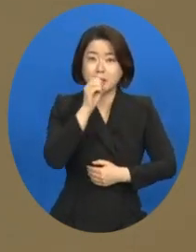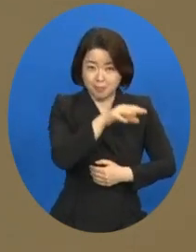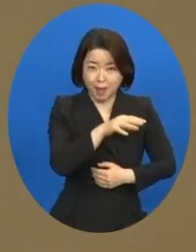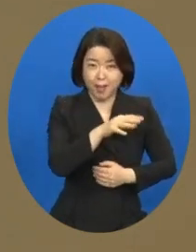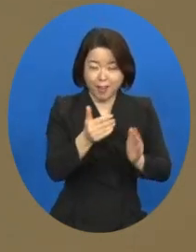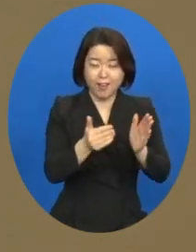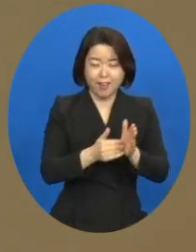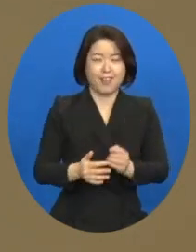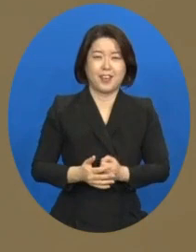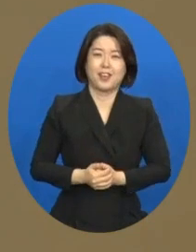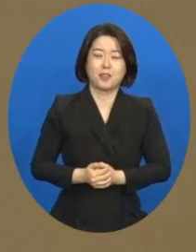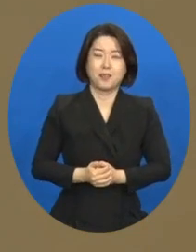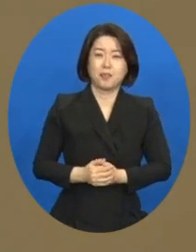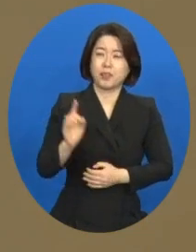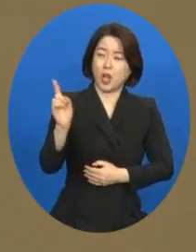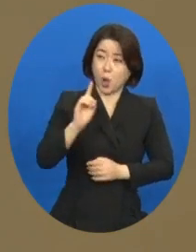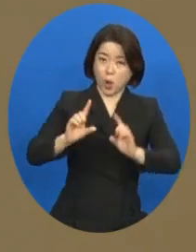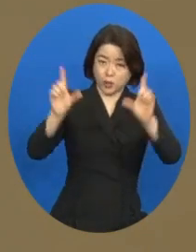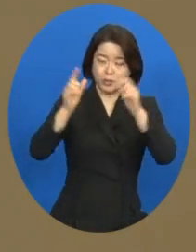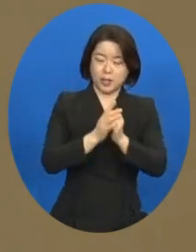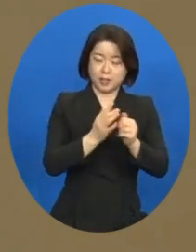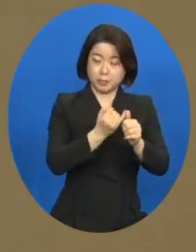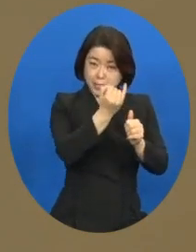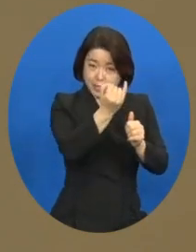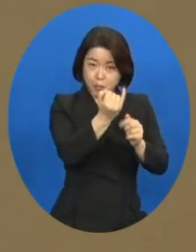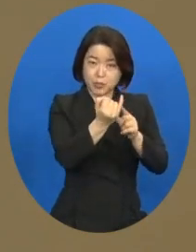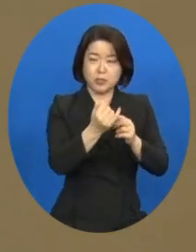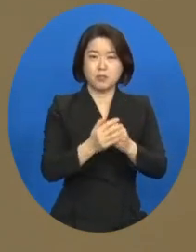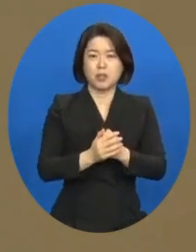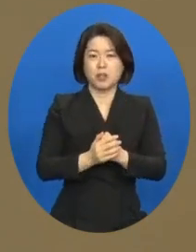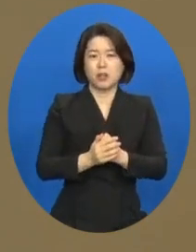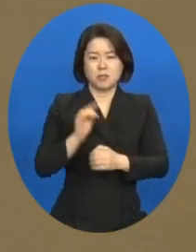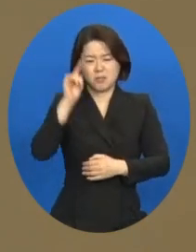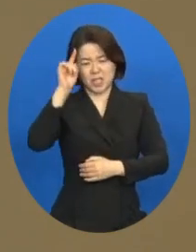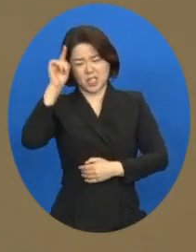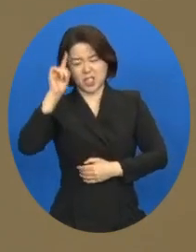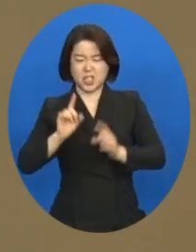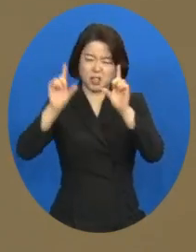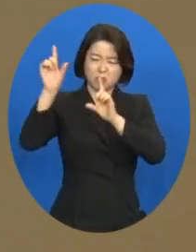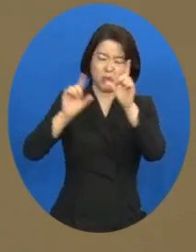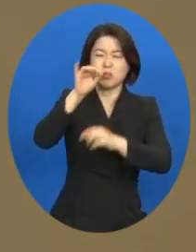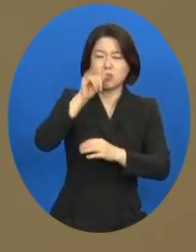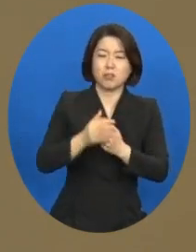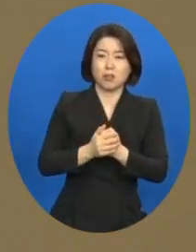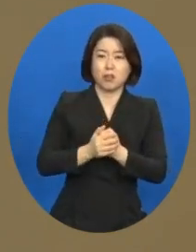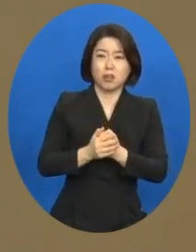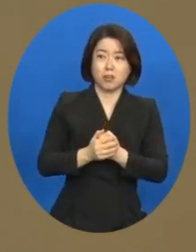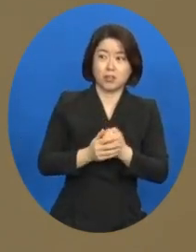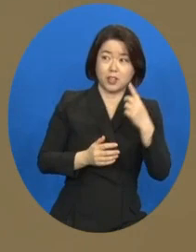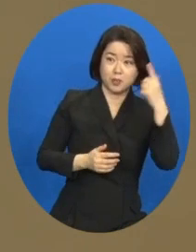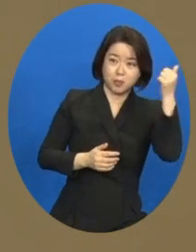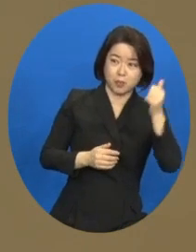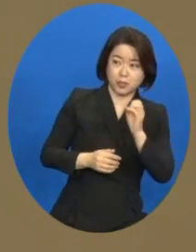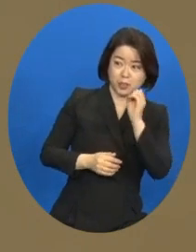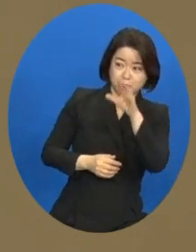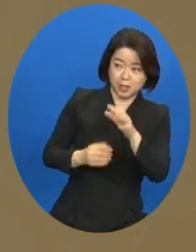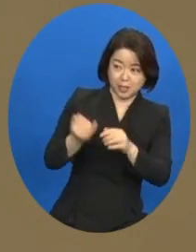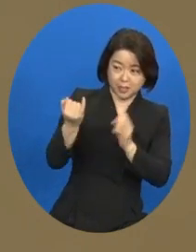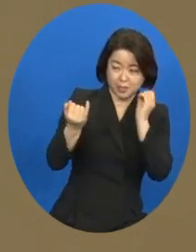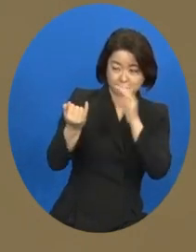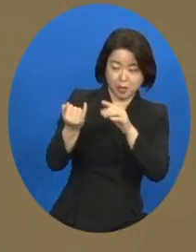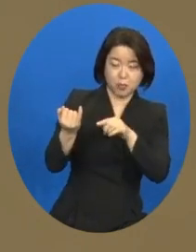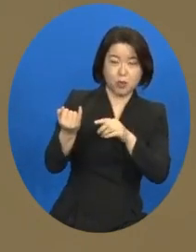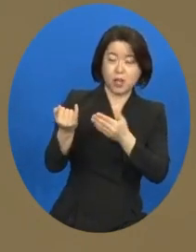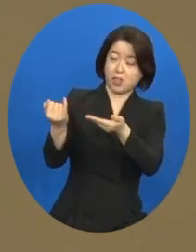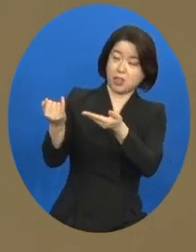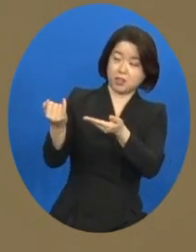하더래요. 그런데 어느 날 이 사모님이 막 짜증을 이렇게 내니까 그 목사님께서 하시는 이야기가,